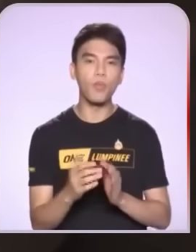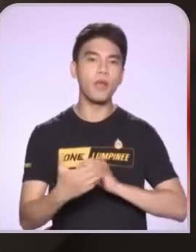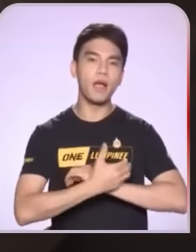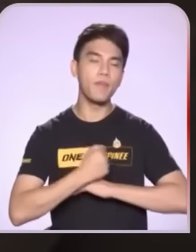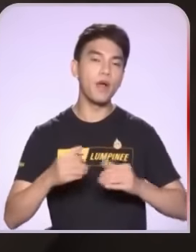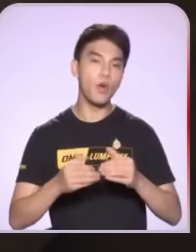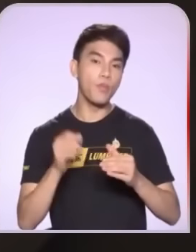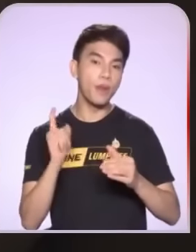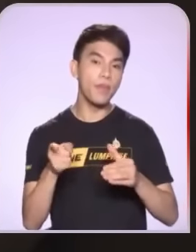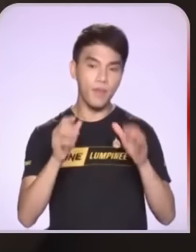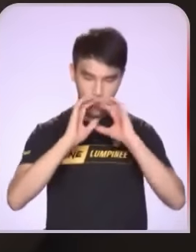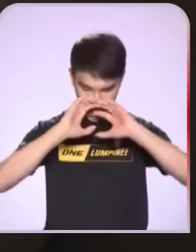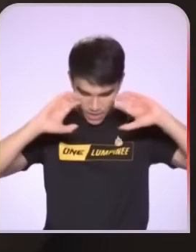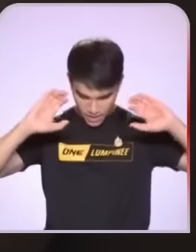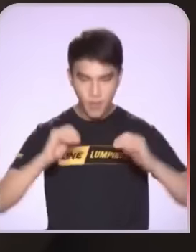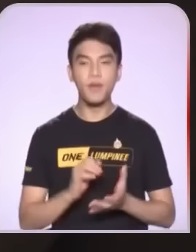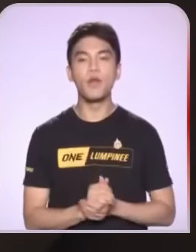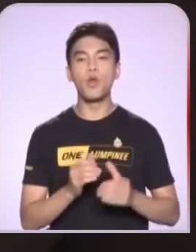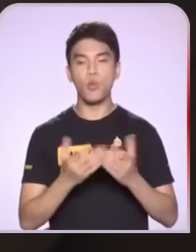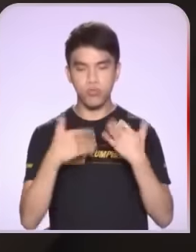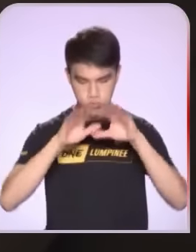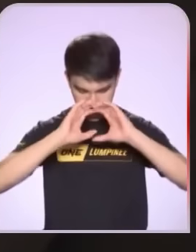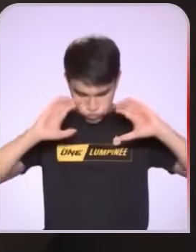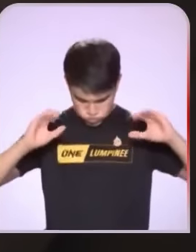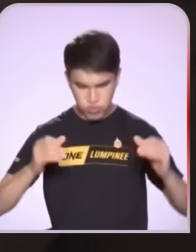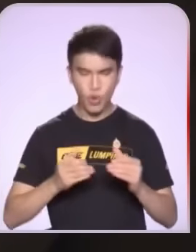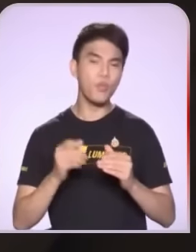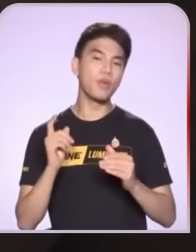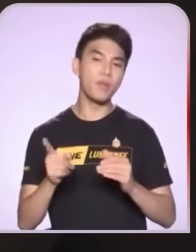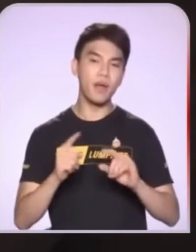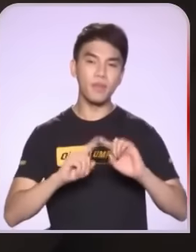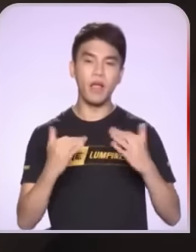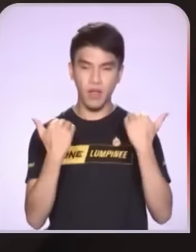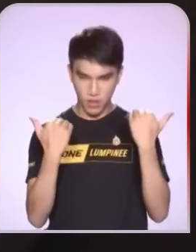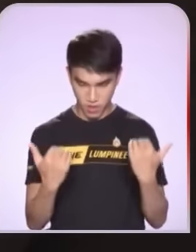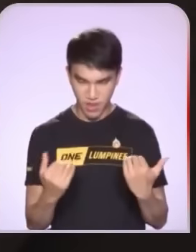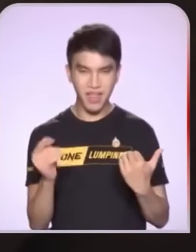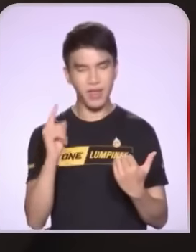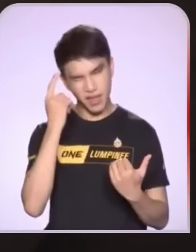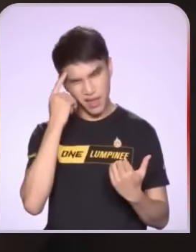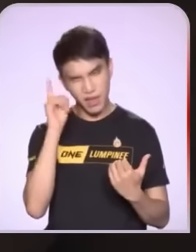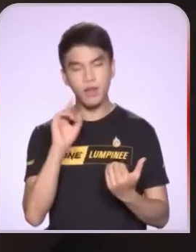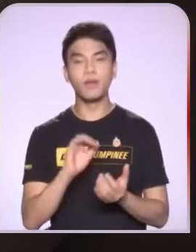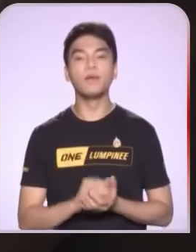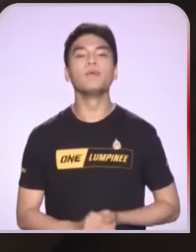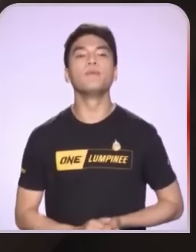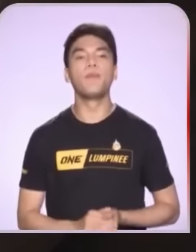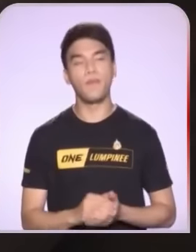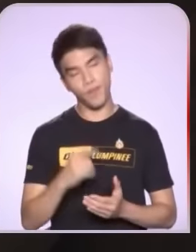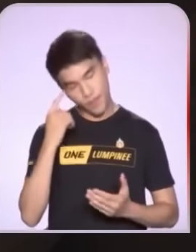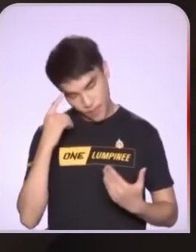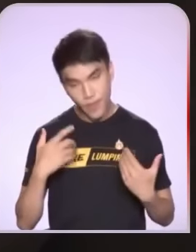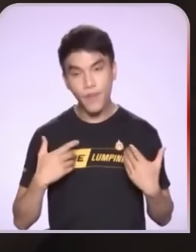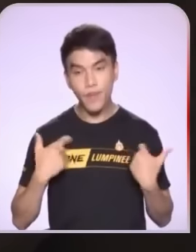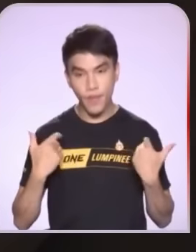กลุ่มเดิมจัดตั้งรัฐบาลองค์ประกอบพรรคร่วมรัฐบาลก็กลุ่มเดิมแต่คุณวิโรธมองว่ายังน้อยเป็นเรื่องน่ายิน